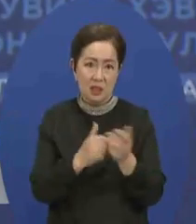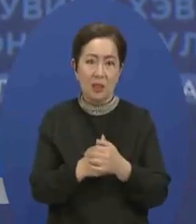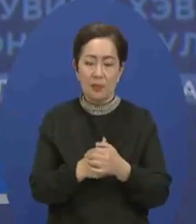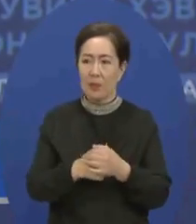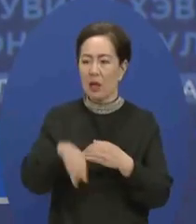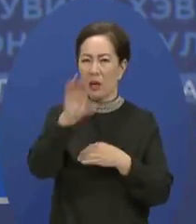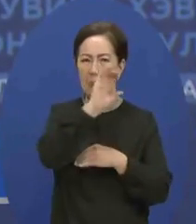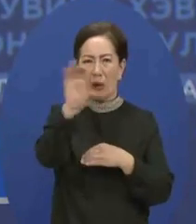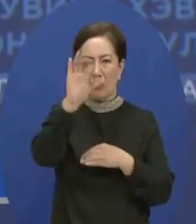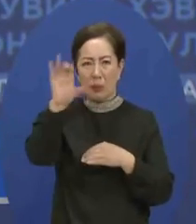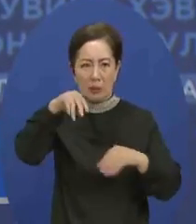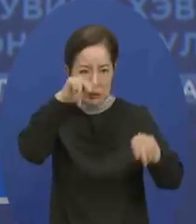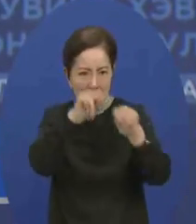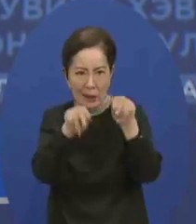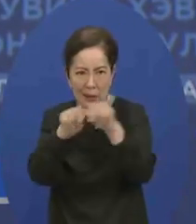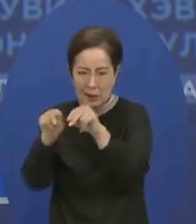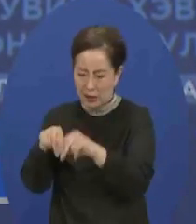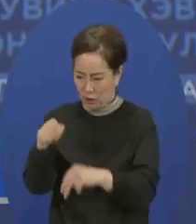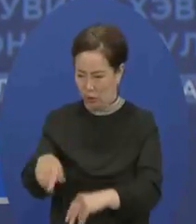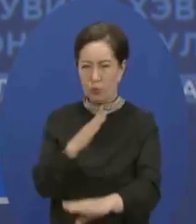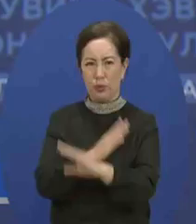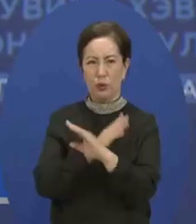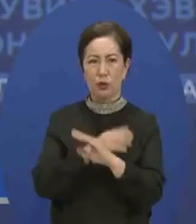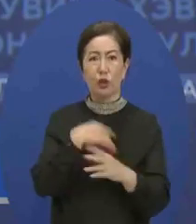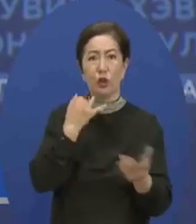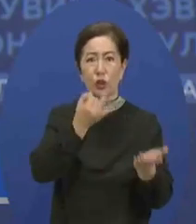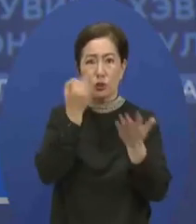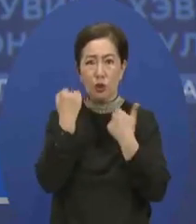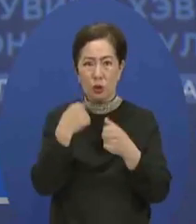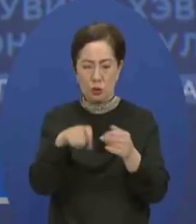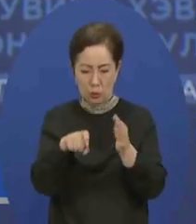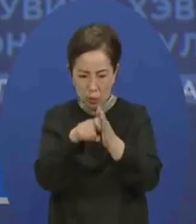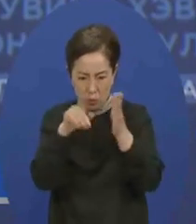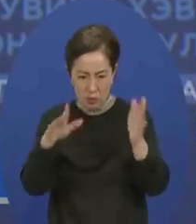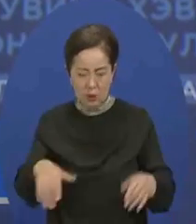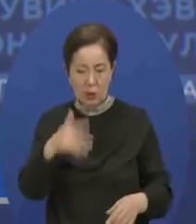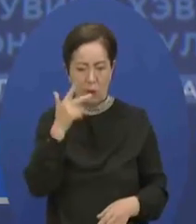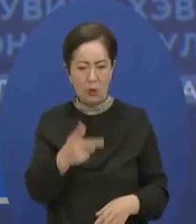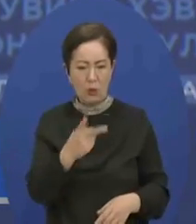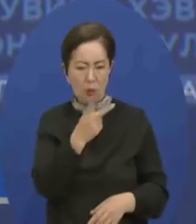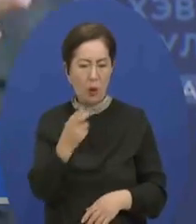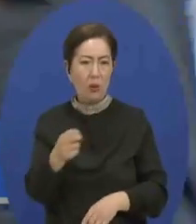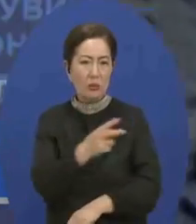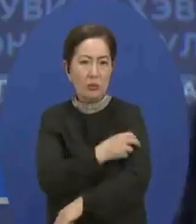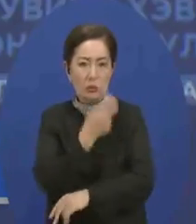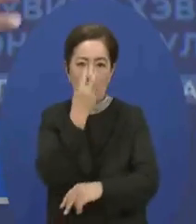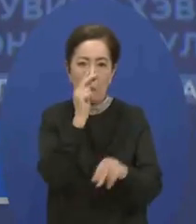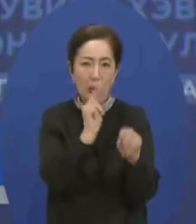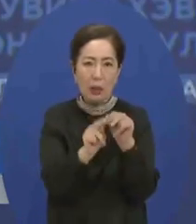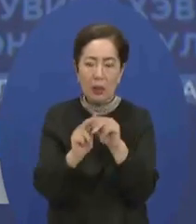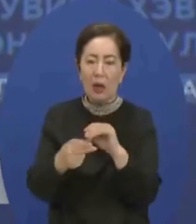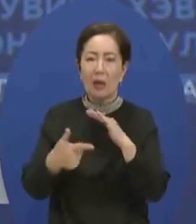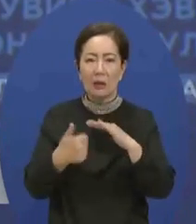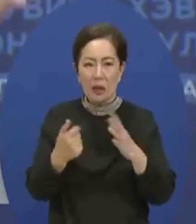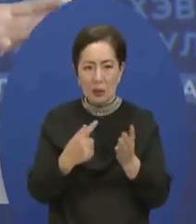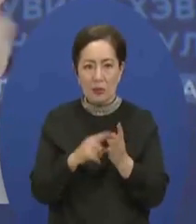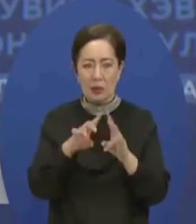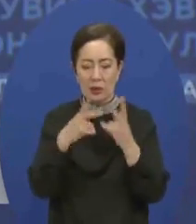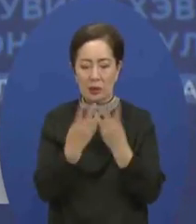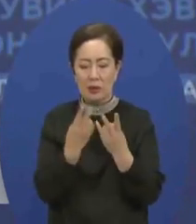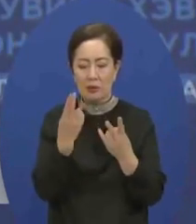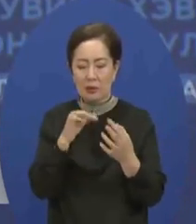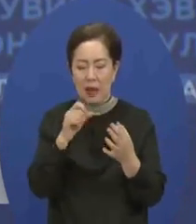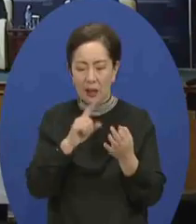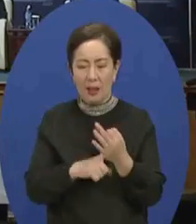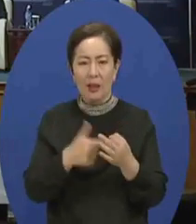шалгаж байгаа шалгалтаа зогсоогооч. Өнөөдөр 7 хоногт 3200 байсагч авч аж ахуйн нэгжүүдийг шалгаж байна. Мэргэжлийн ханал, татвар, нийгмийн даатгал, гад